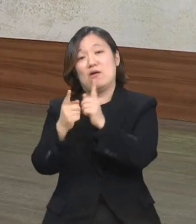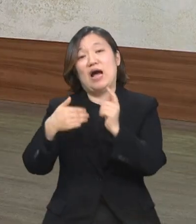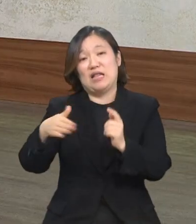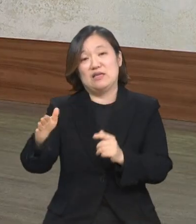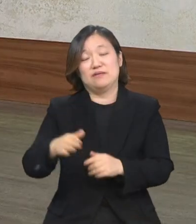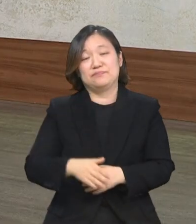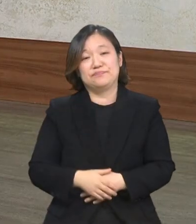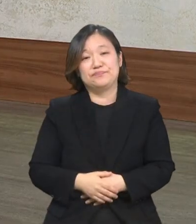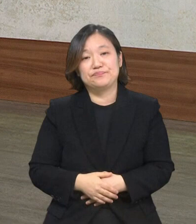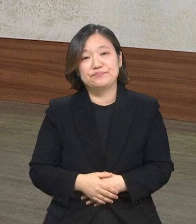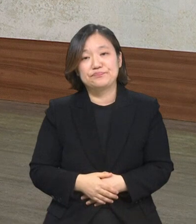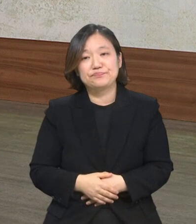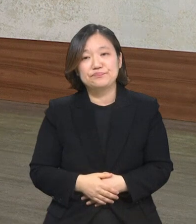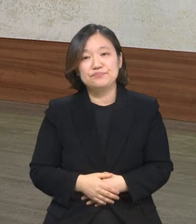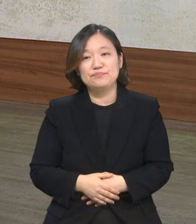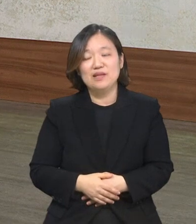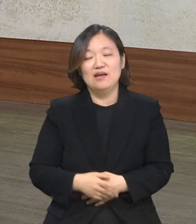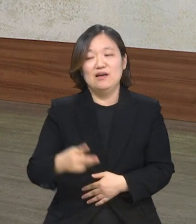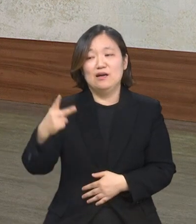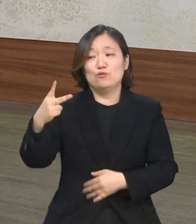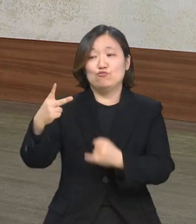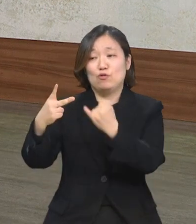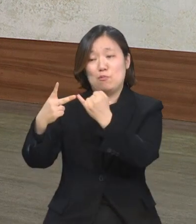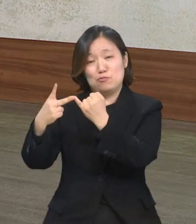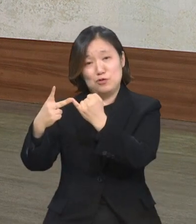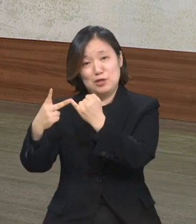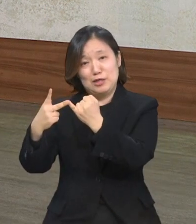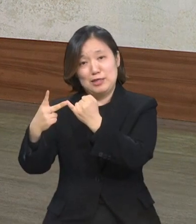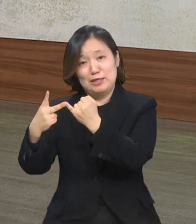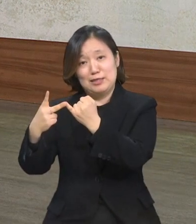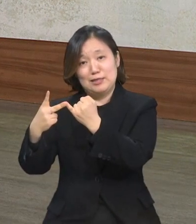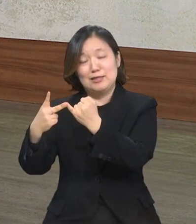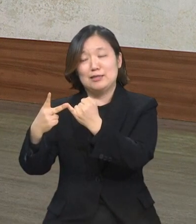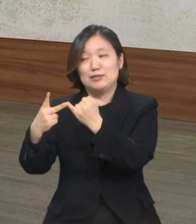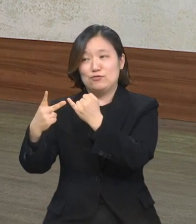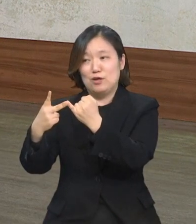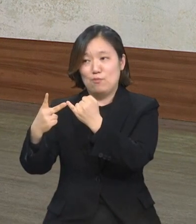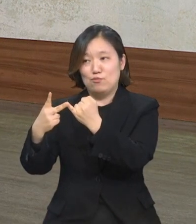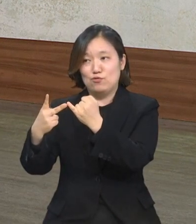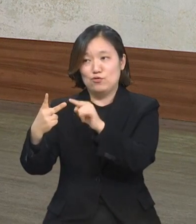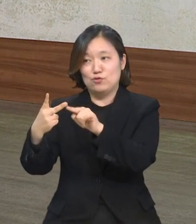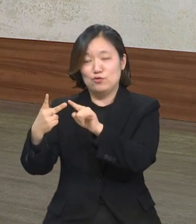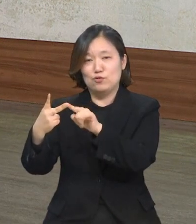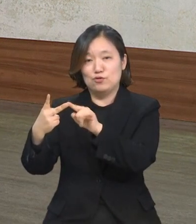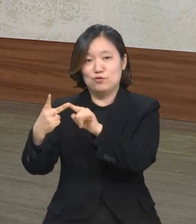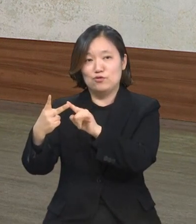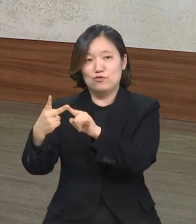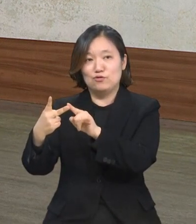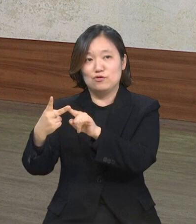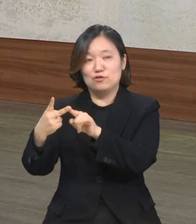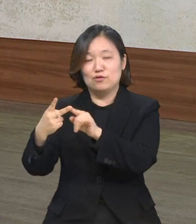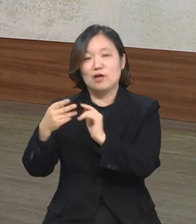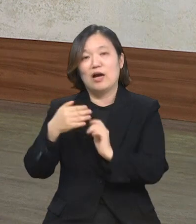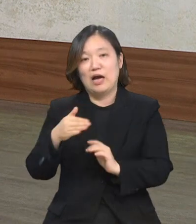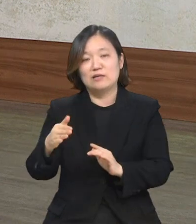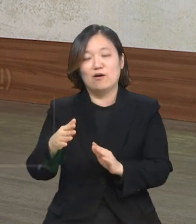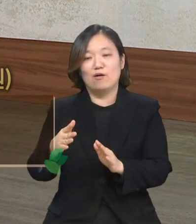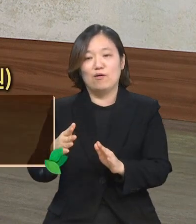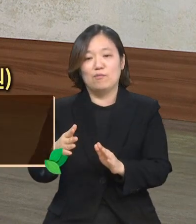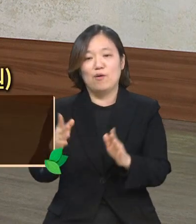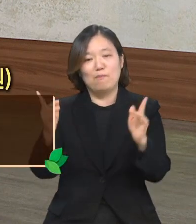둘째 부인이었던 아버지의 둘째 부인이었던 둘째 엄마네 가가지고 가서